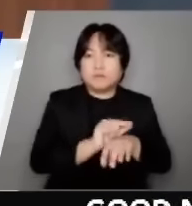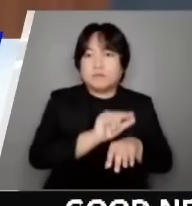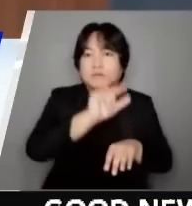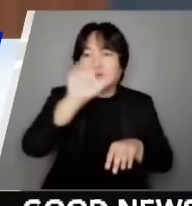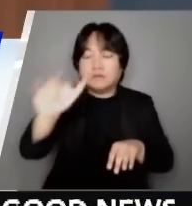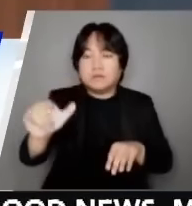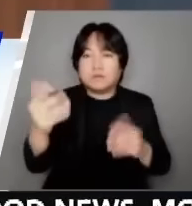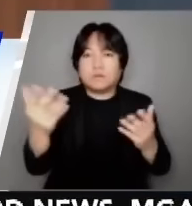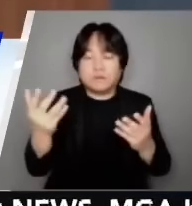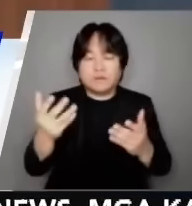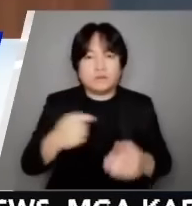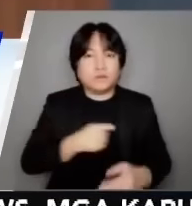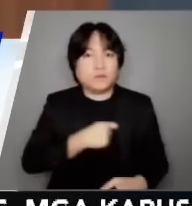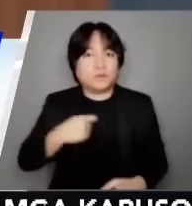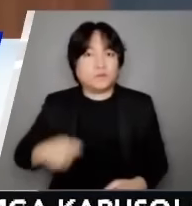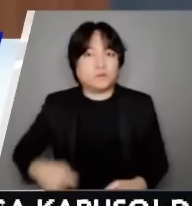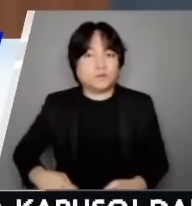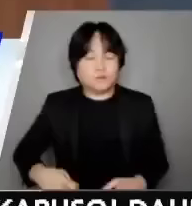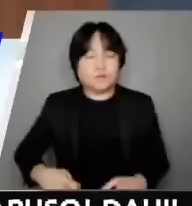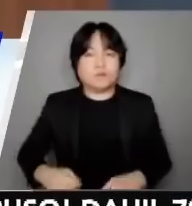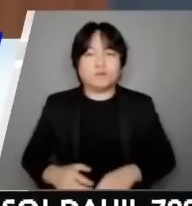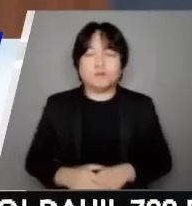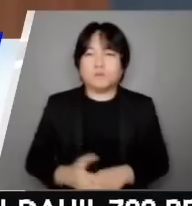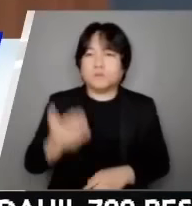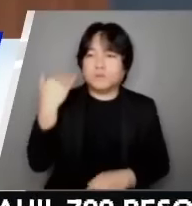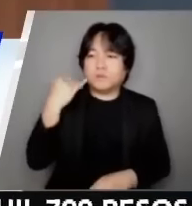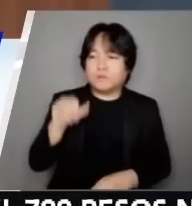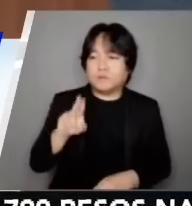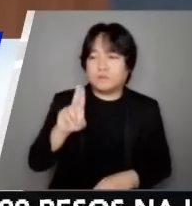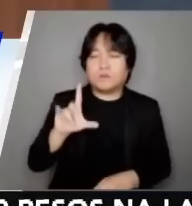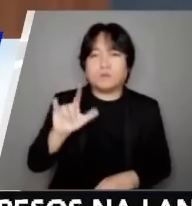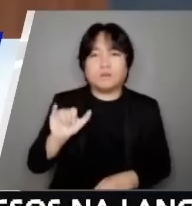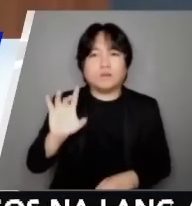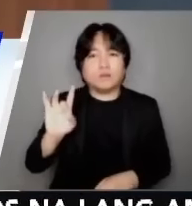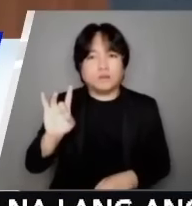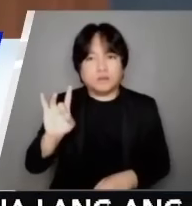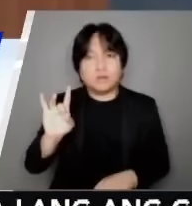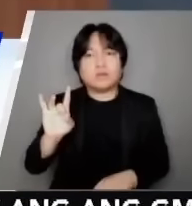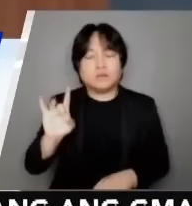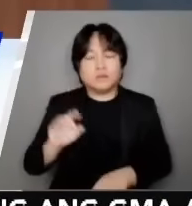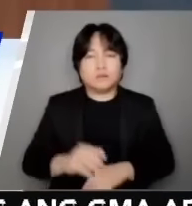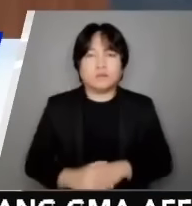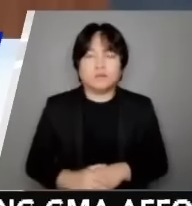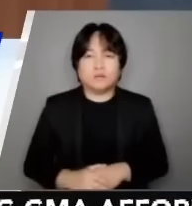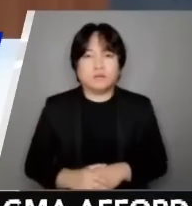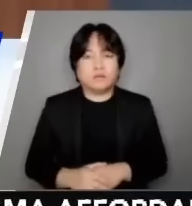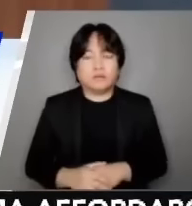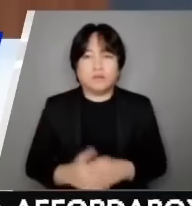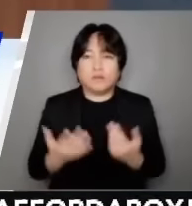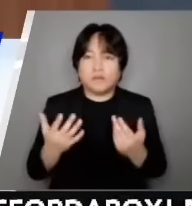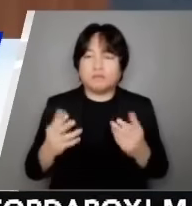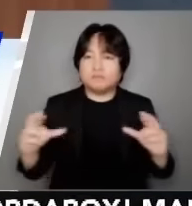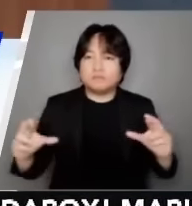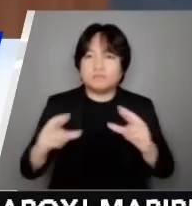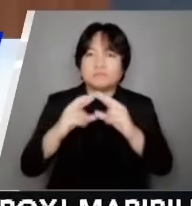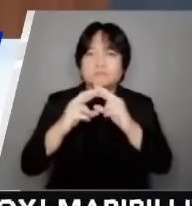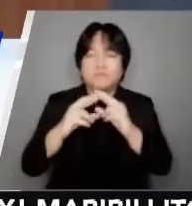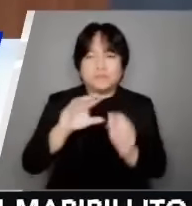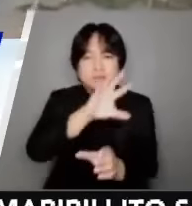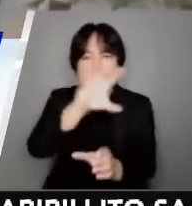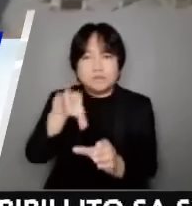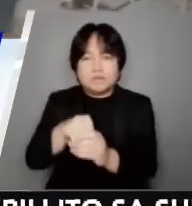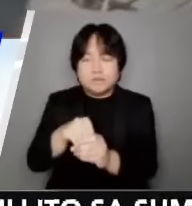2024 mistulang reunion sila doon kasama sina Wesley guo at Cassandra